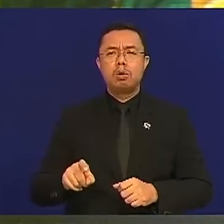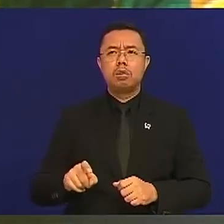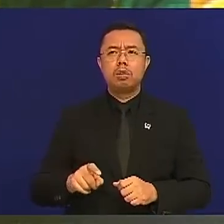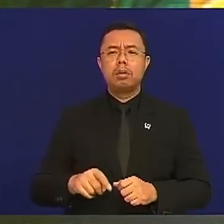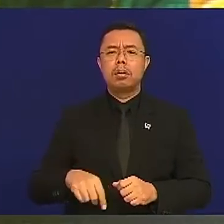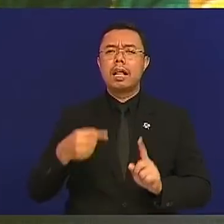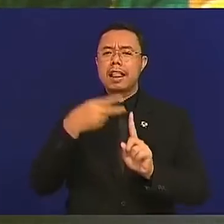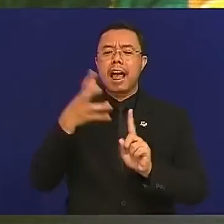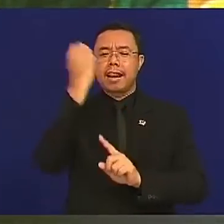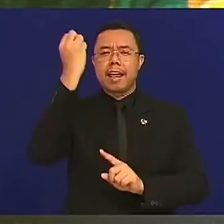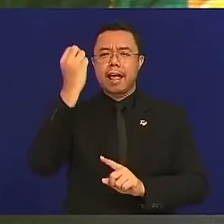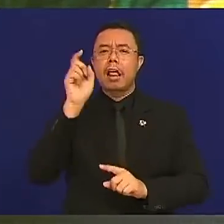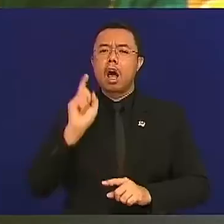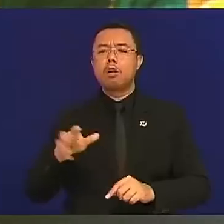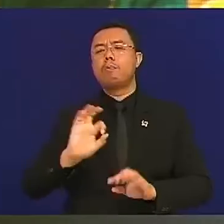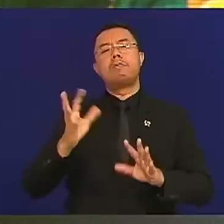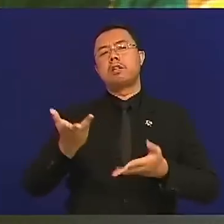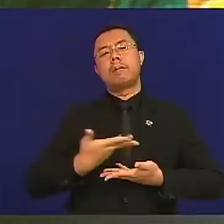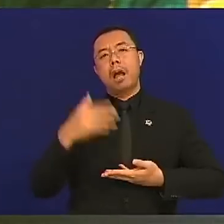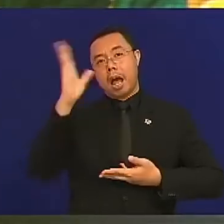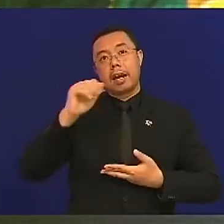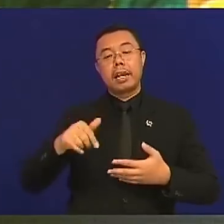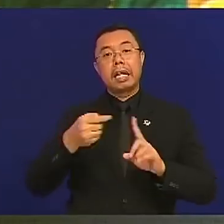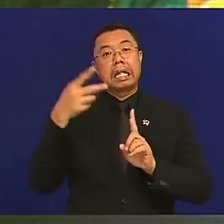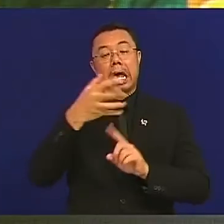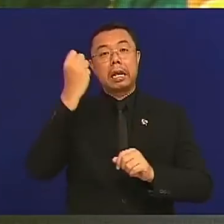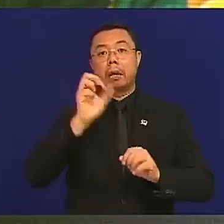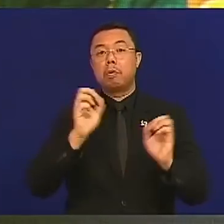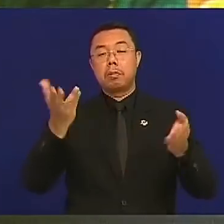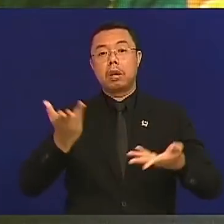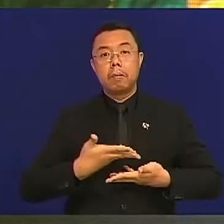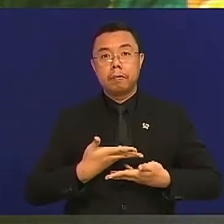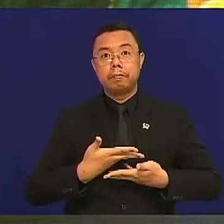saya harus mencapai target nih om, belum dapat nih hari ini targetnya.